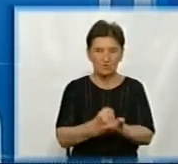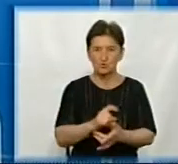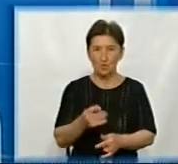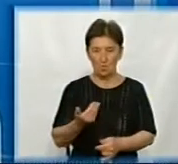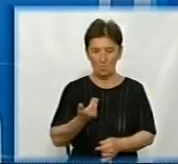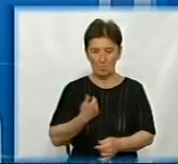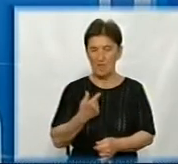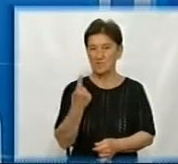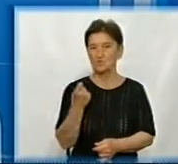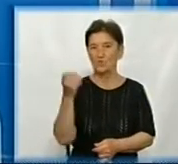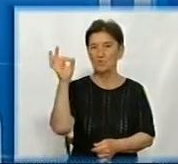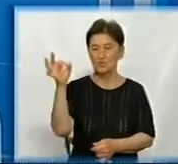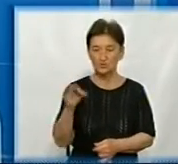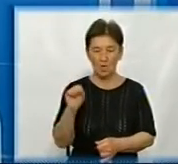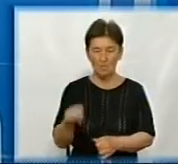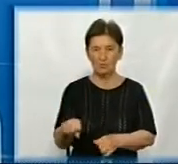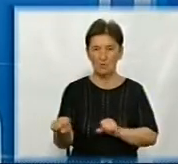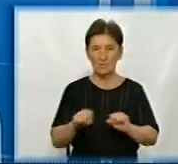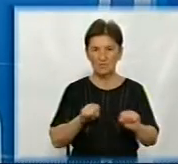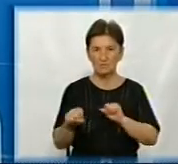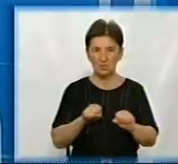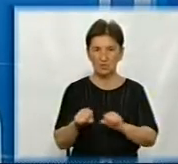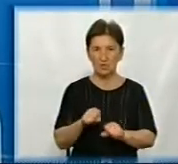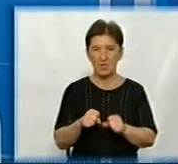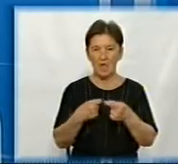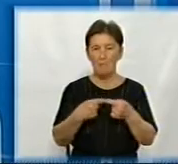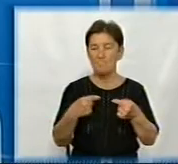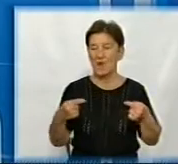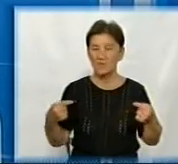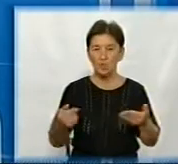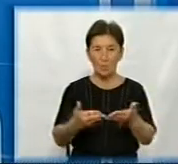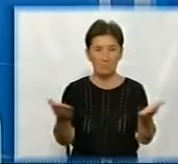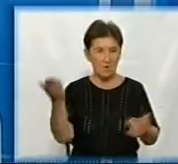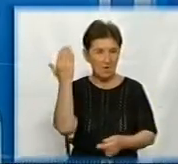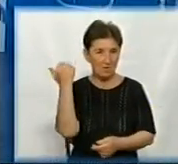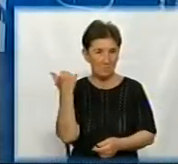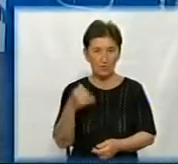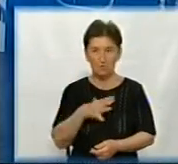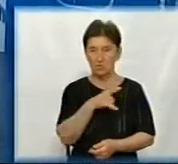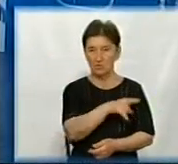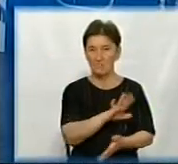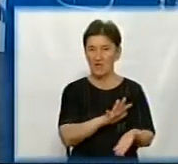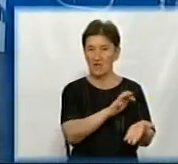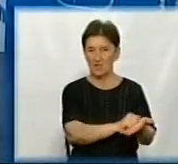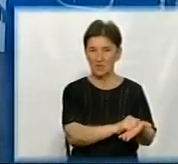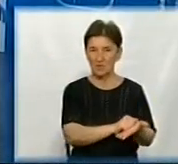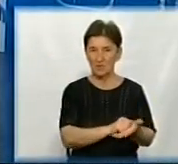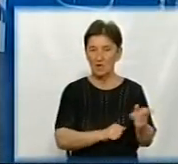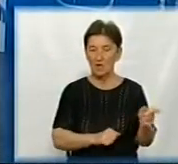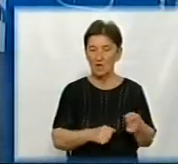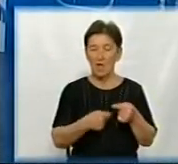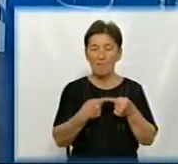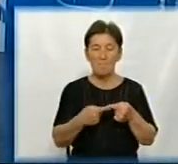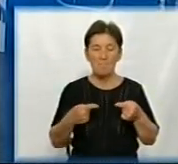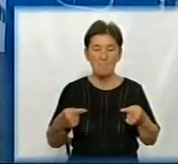повністю на 100% можемо розпоряджатися, ну, майном, яке колись було в оренді. Ні, дивіться, Дмитро, майно 100% воно